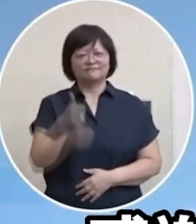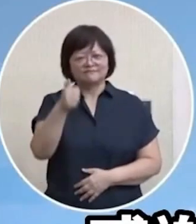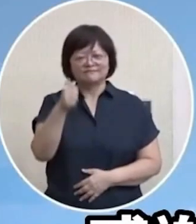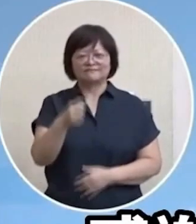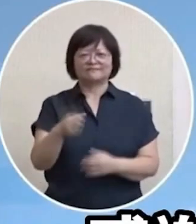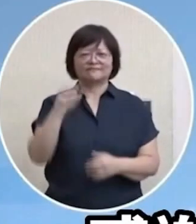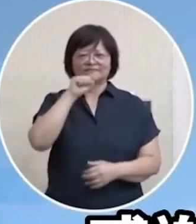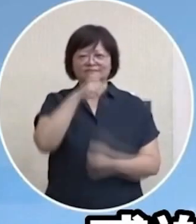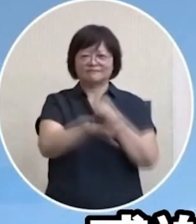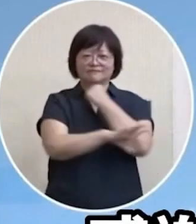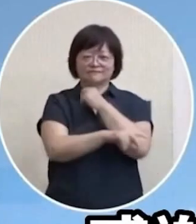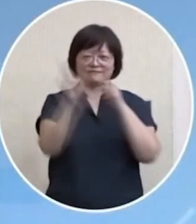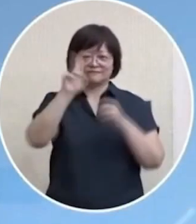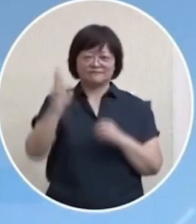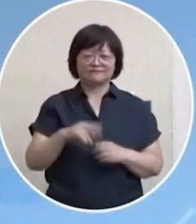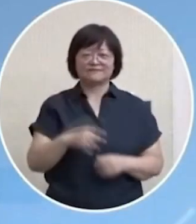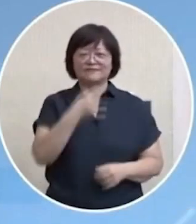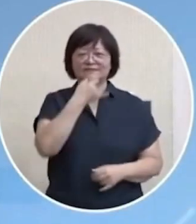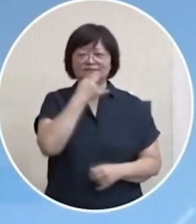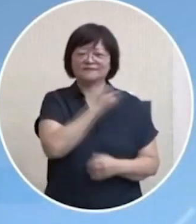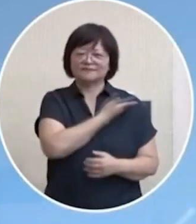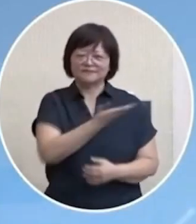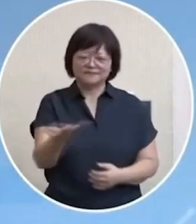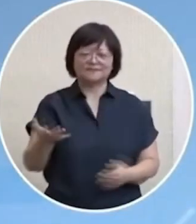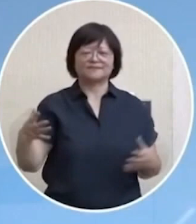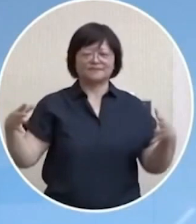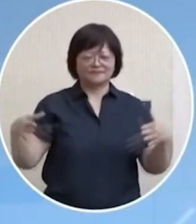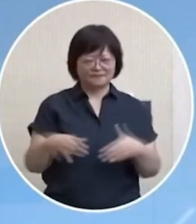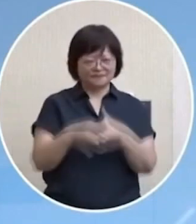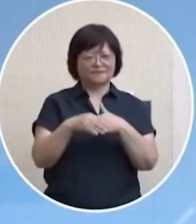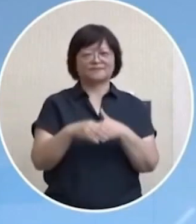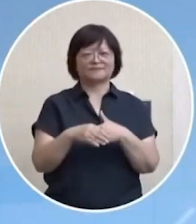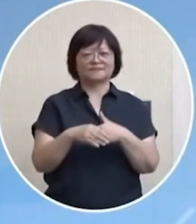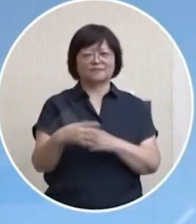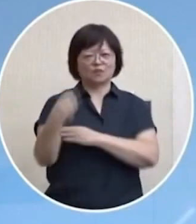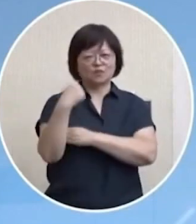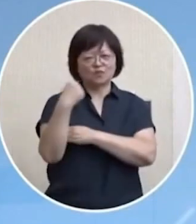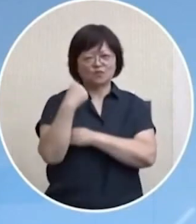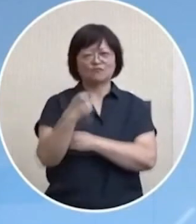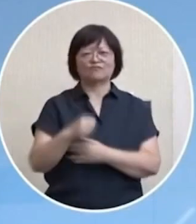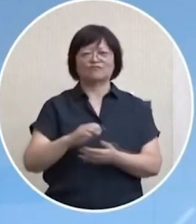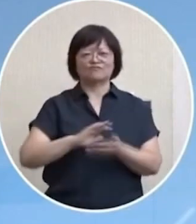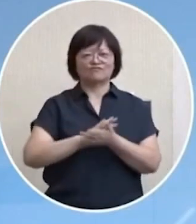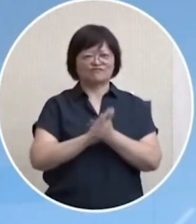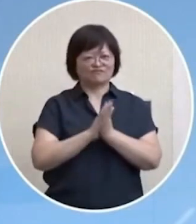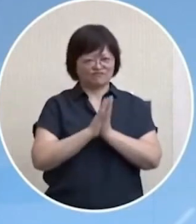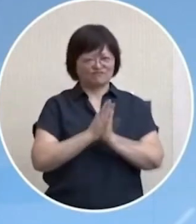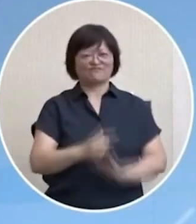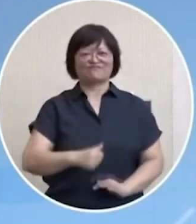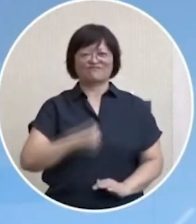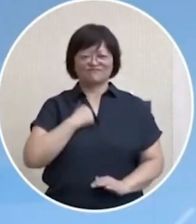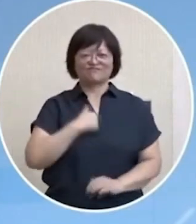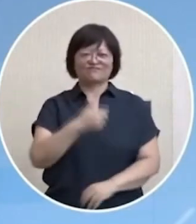济共同推动，让不可能成为可能。